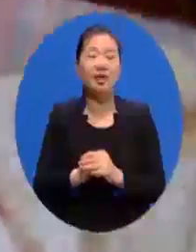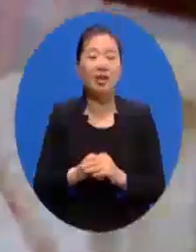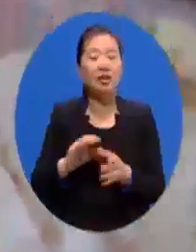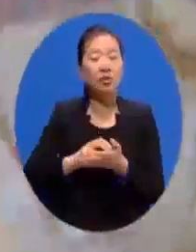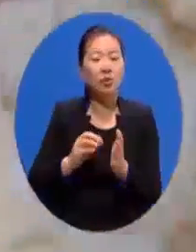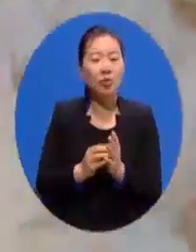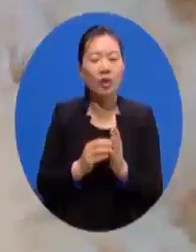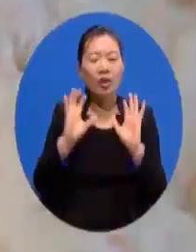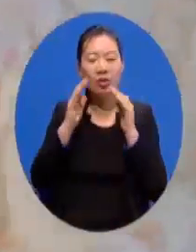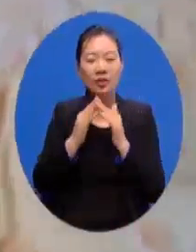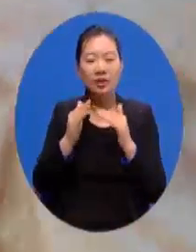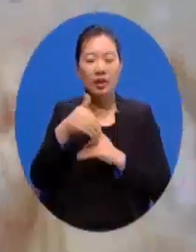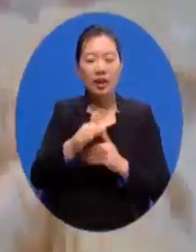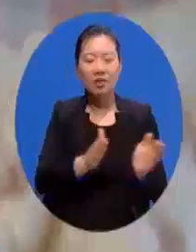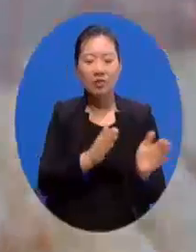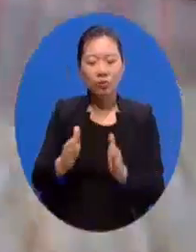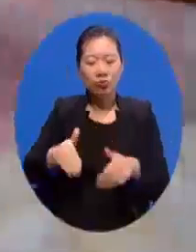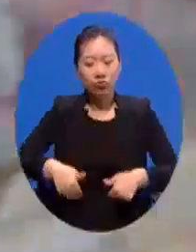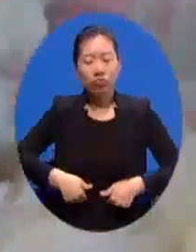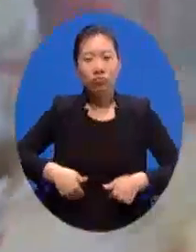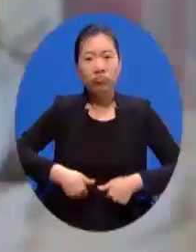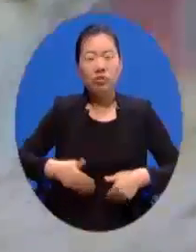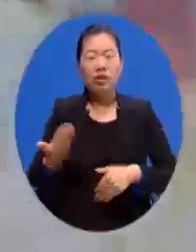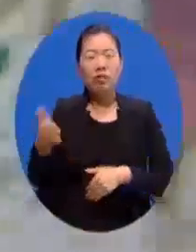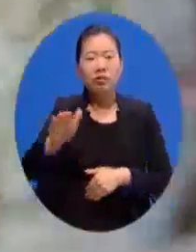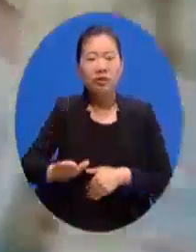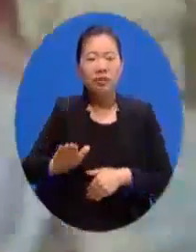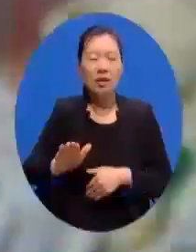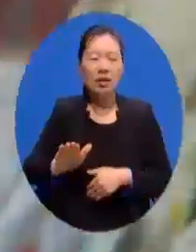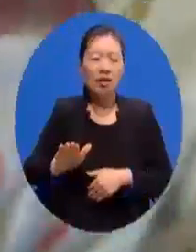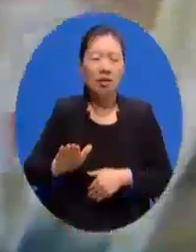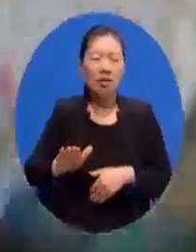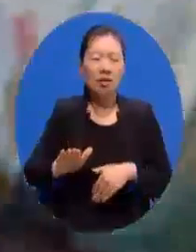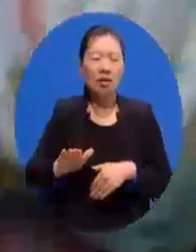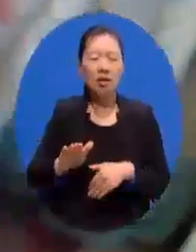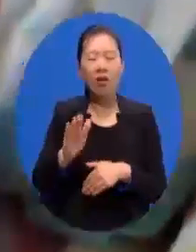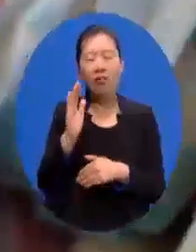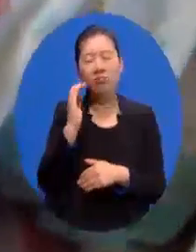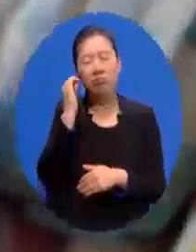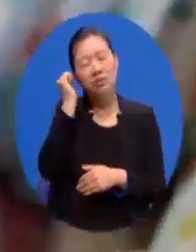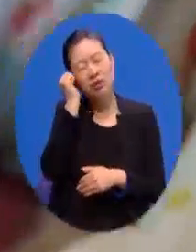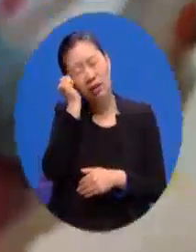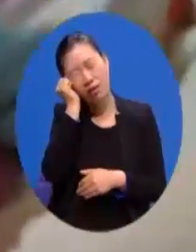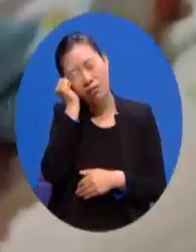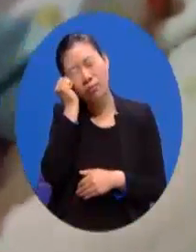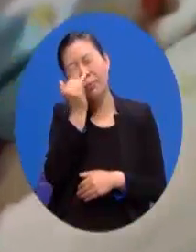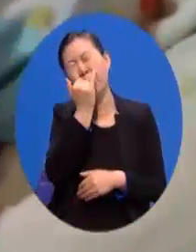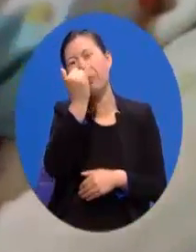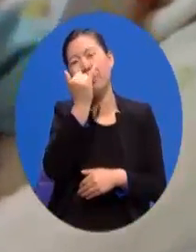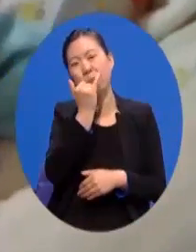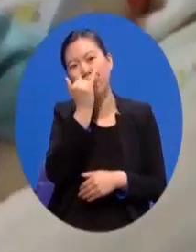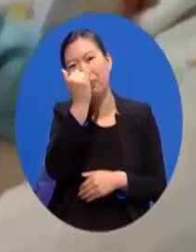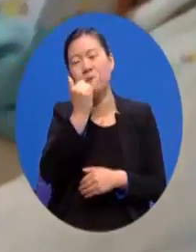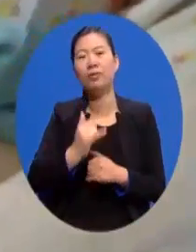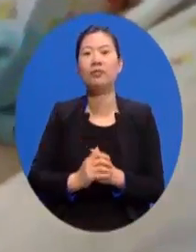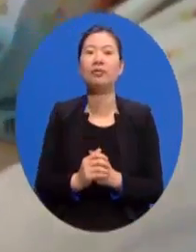이쯤이면 어린이집에 갈 준비를 해야 할 시간. 그런데 예겸이는 아직 꿈나랍니다.